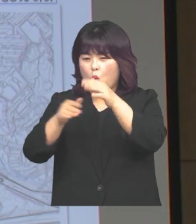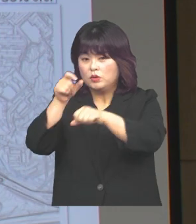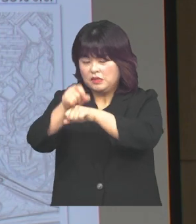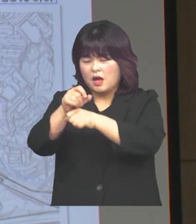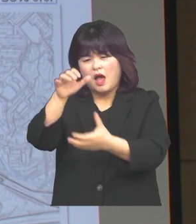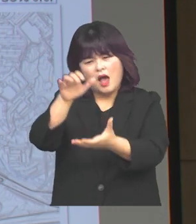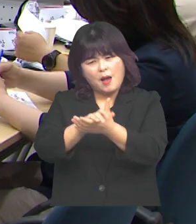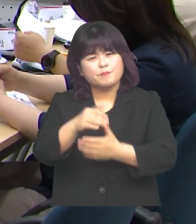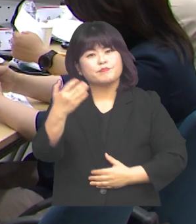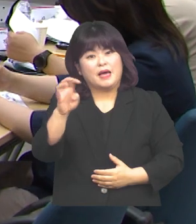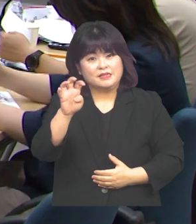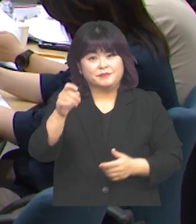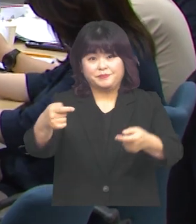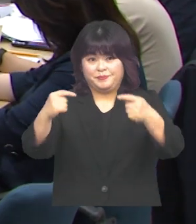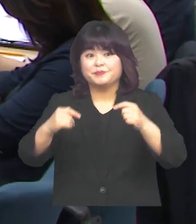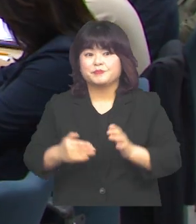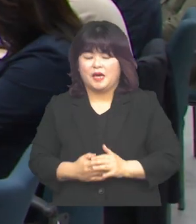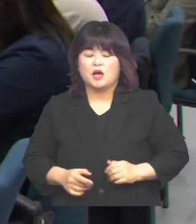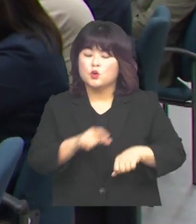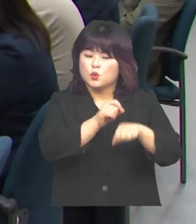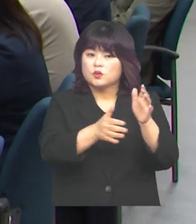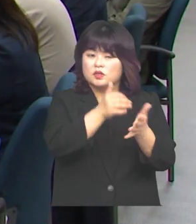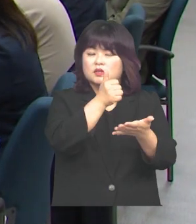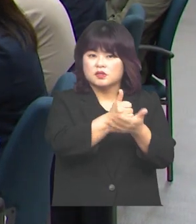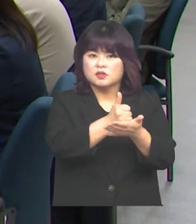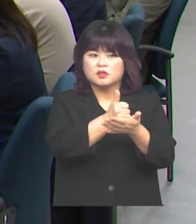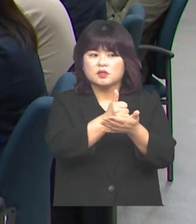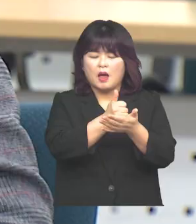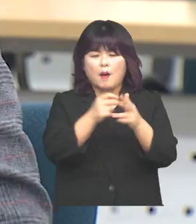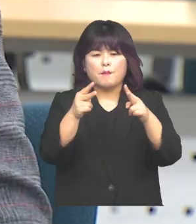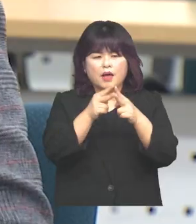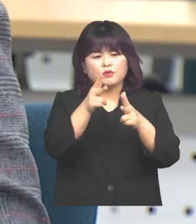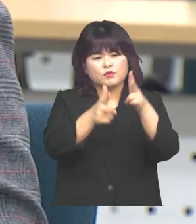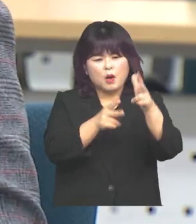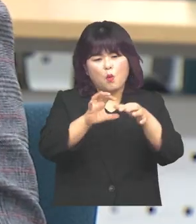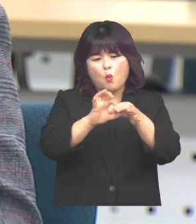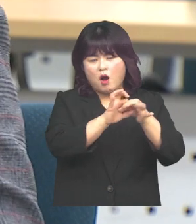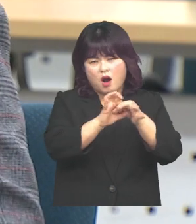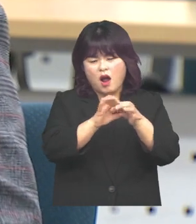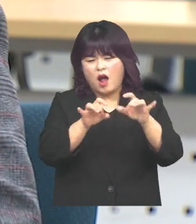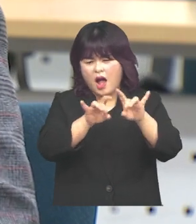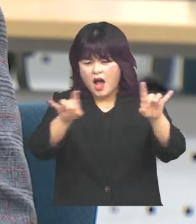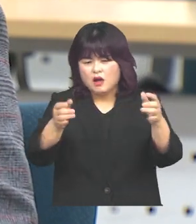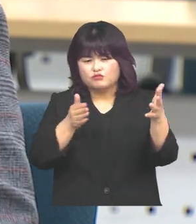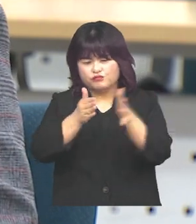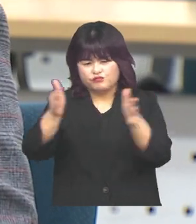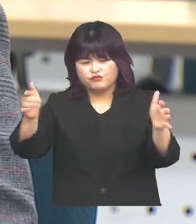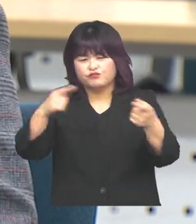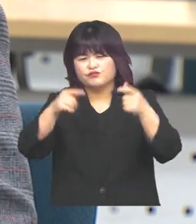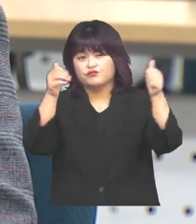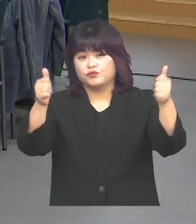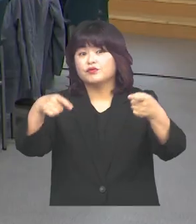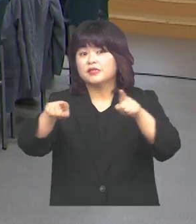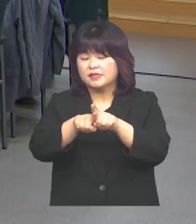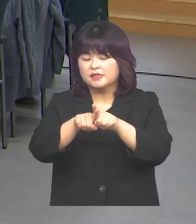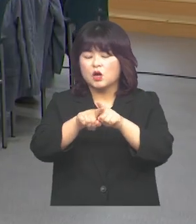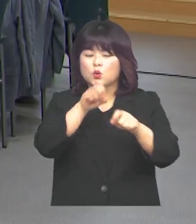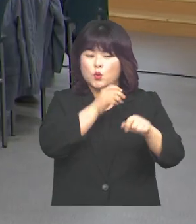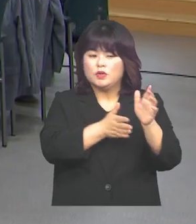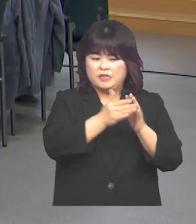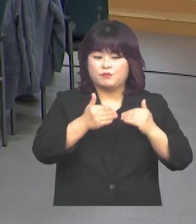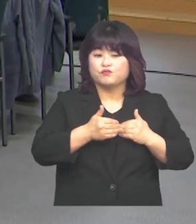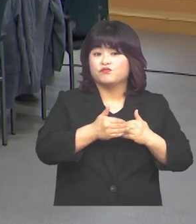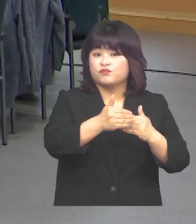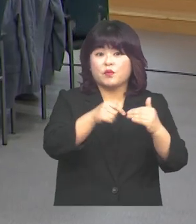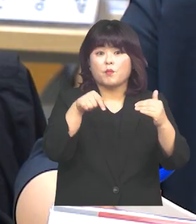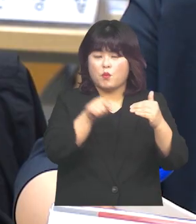등 40명이 참석했습니다. 이상일 시장은 반도체 산업과 관련된 각 분야 전문가인 위원님들이 현재